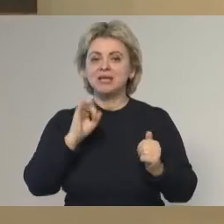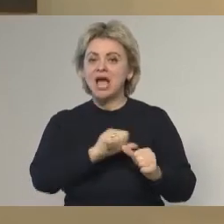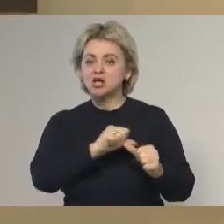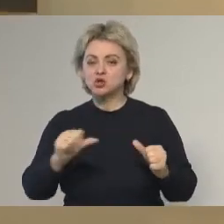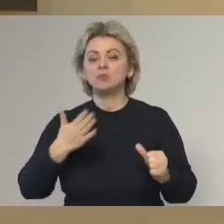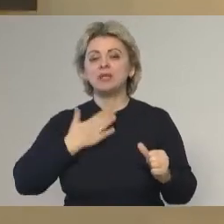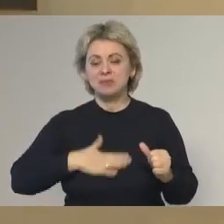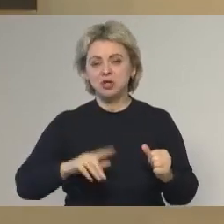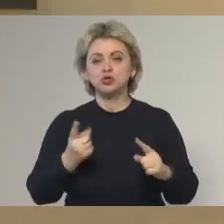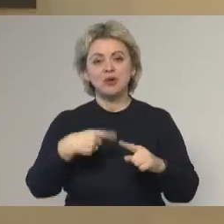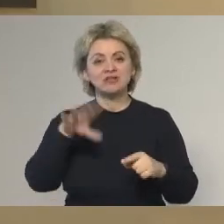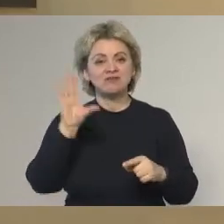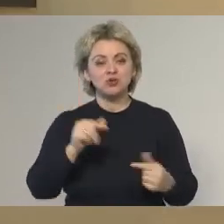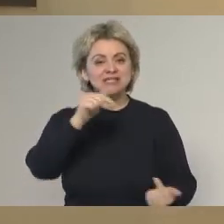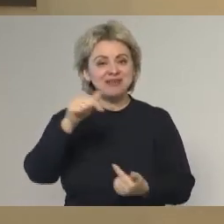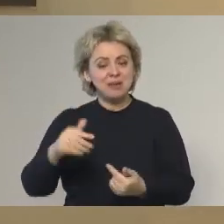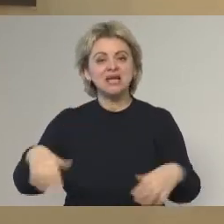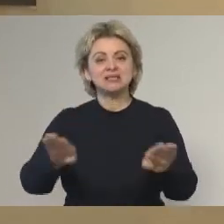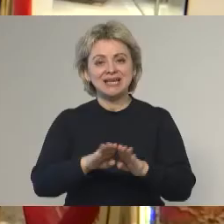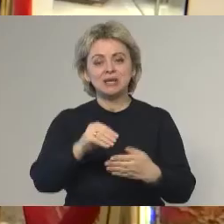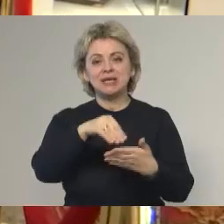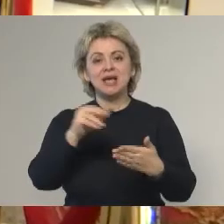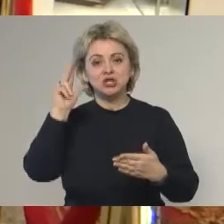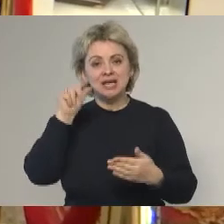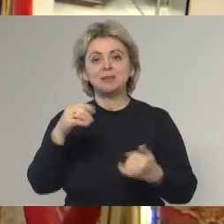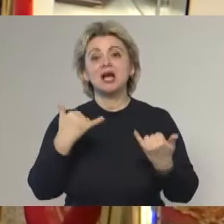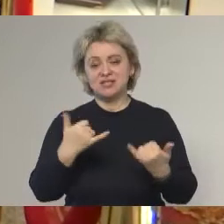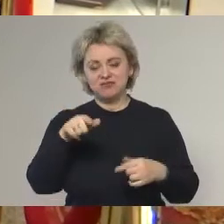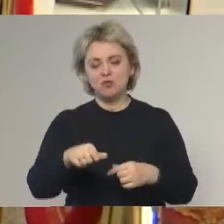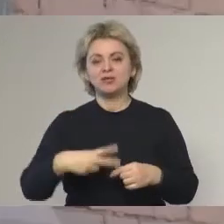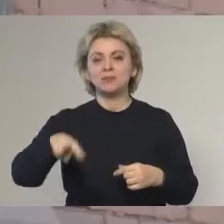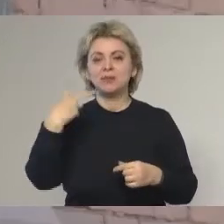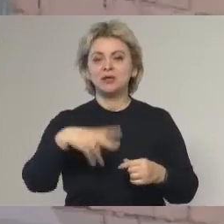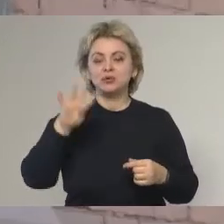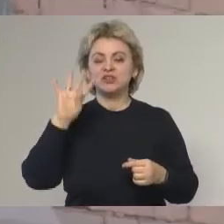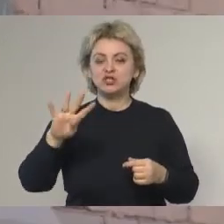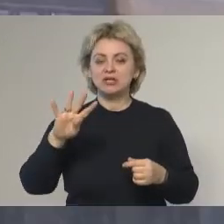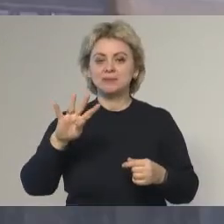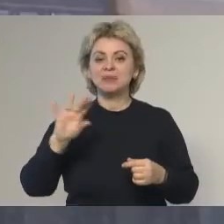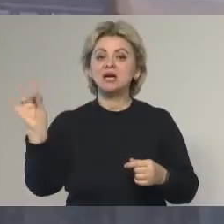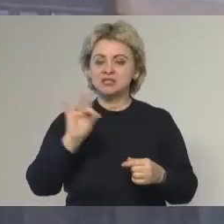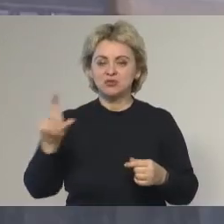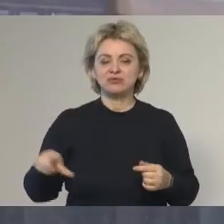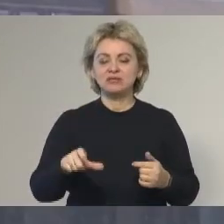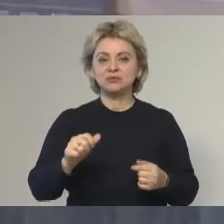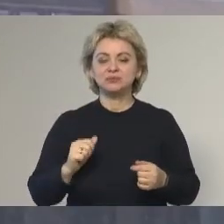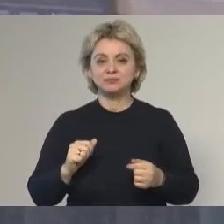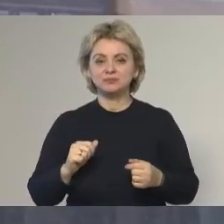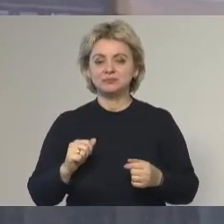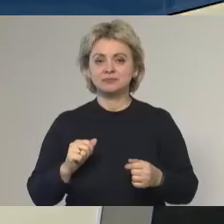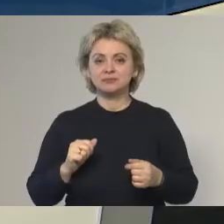особенно приятно, что это все совпадает с такими датами, как сегодня. Галина Белоусова, Тагир Фатахов, Дон 24, Ростов-на-Дону.